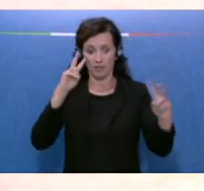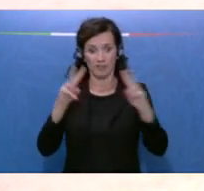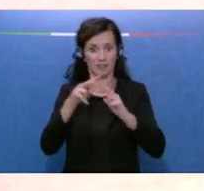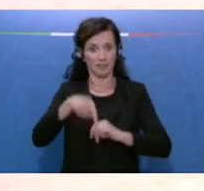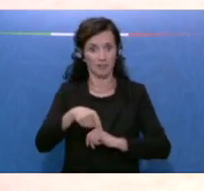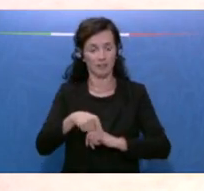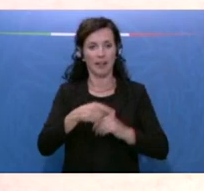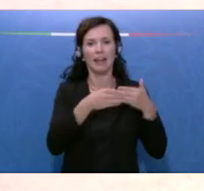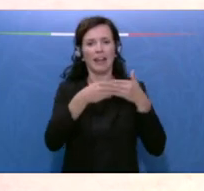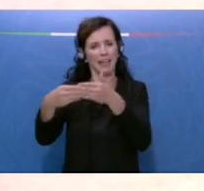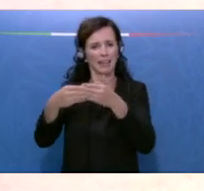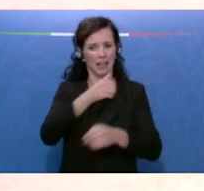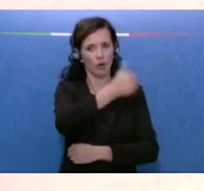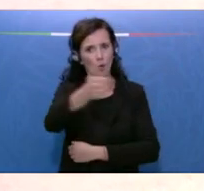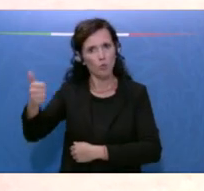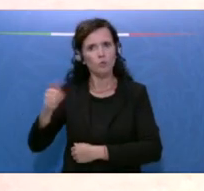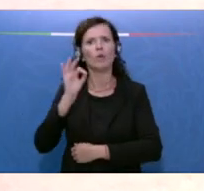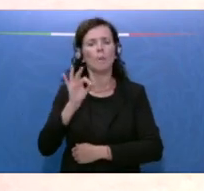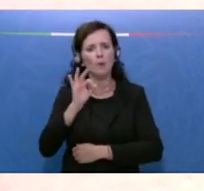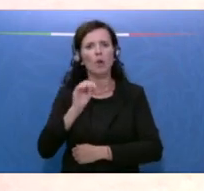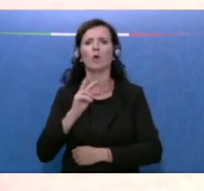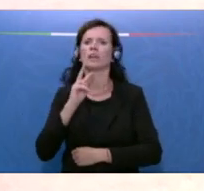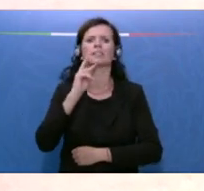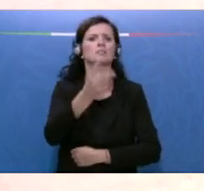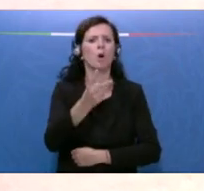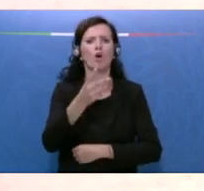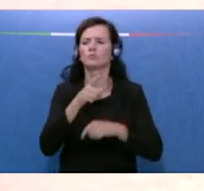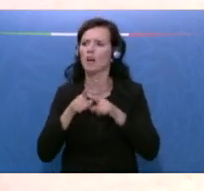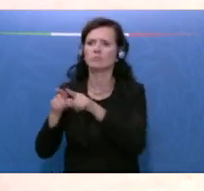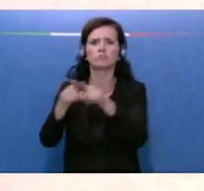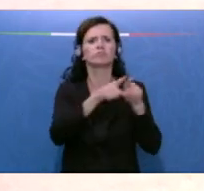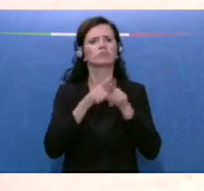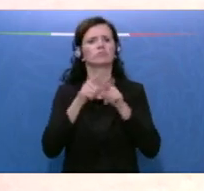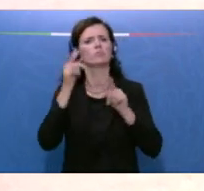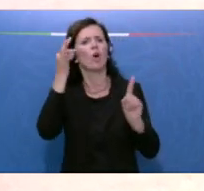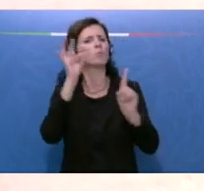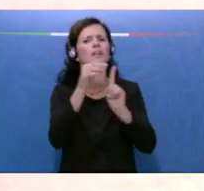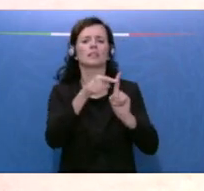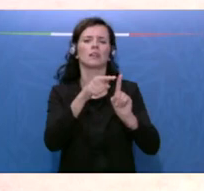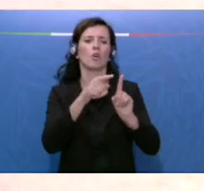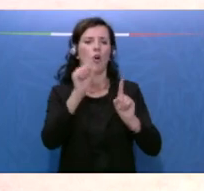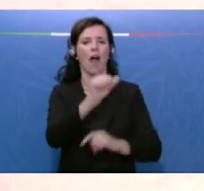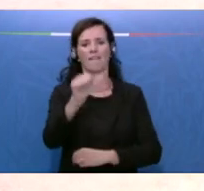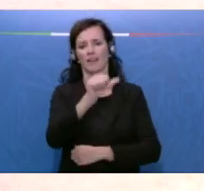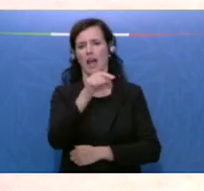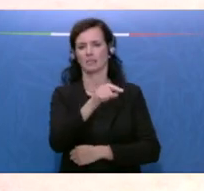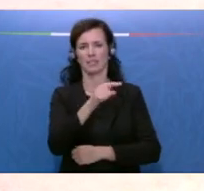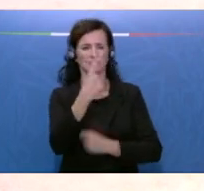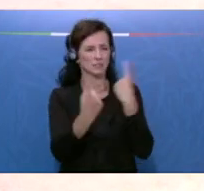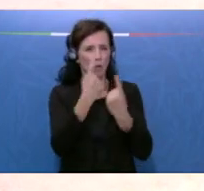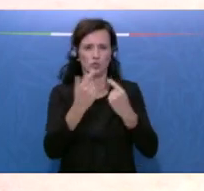i leader hanno dato una risposta multilaterale alla crisi afghana ed è